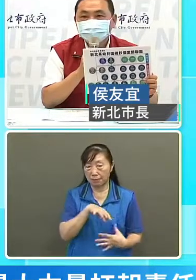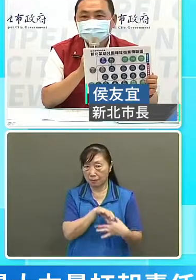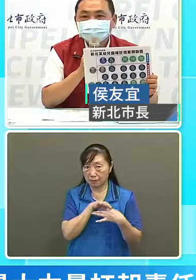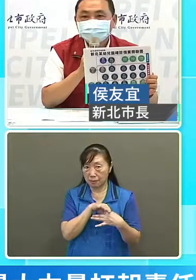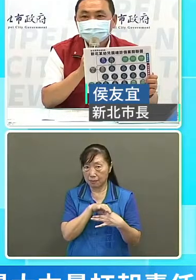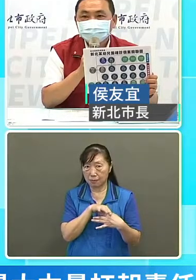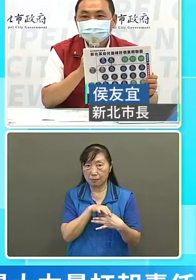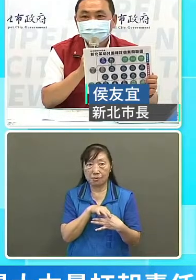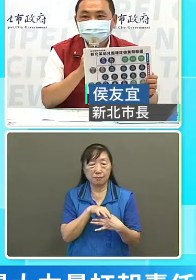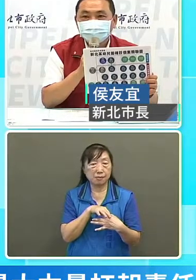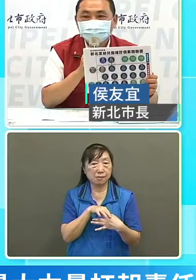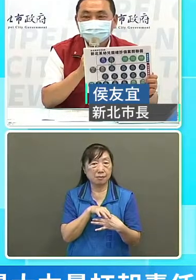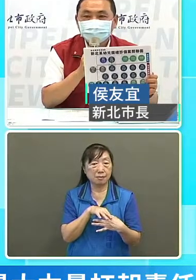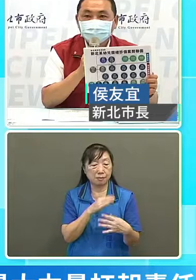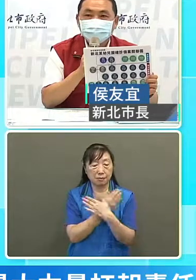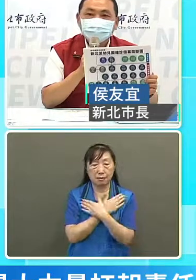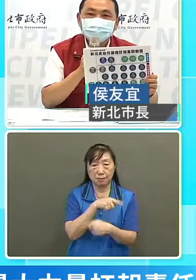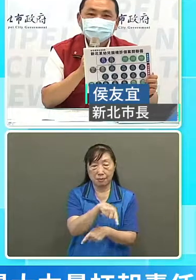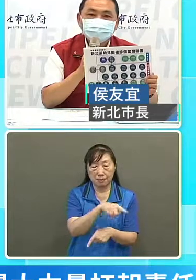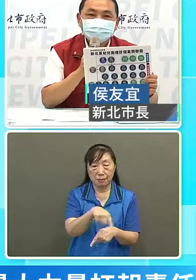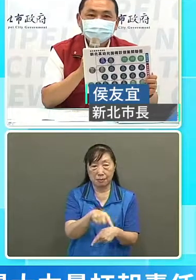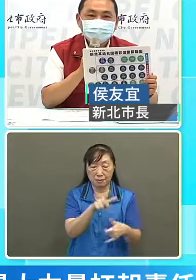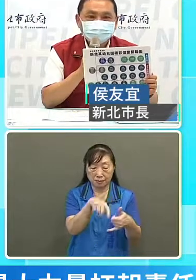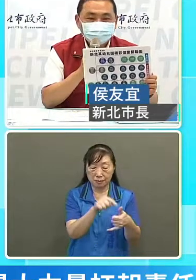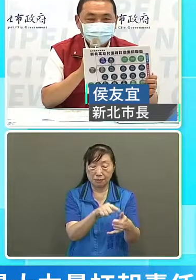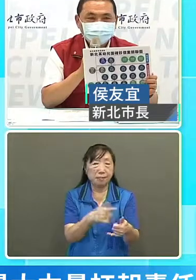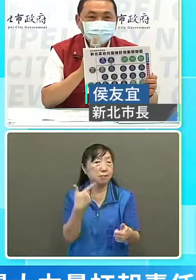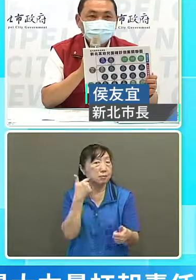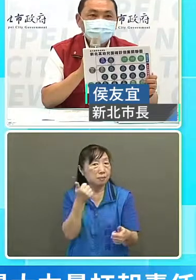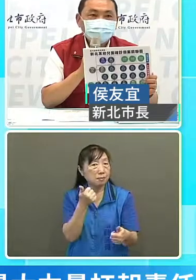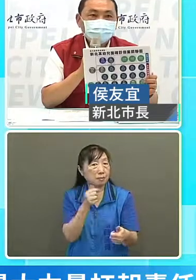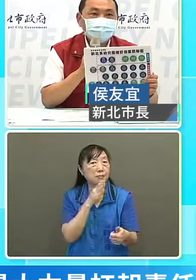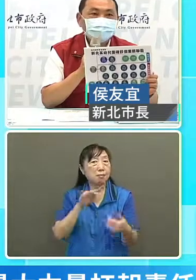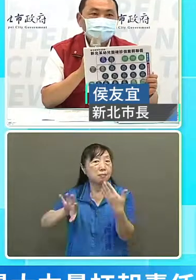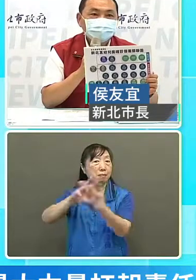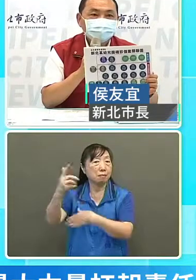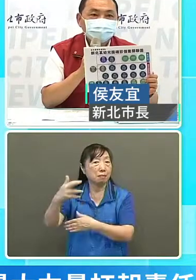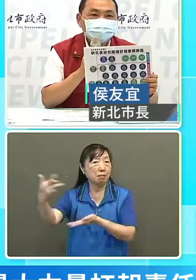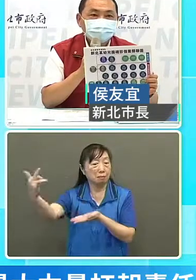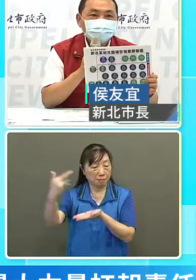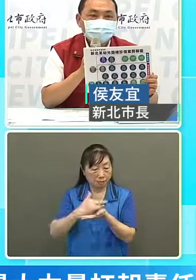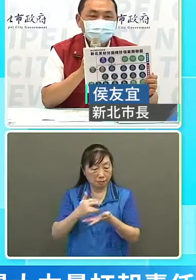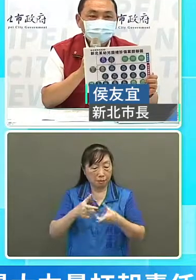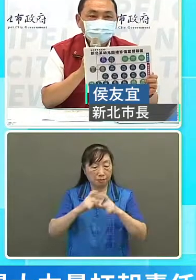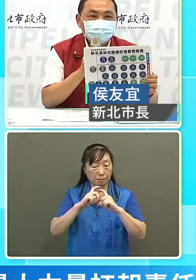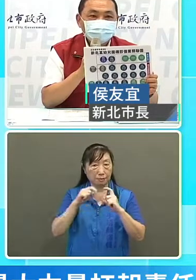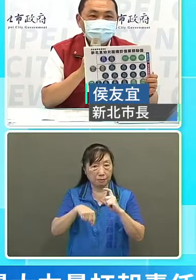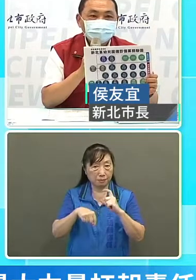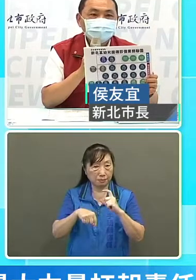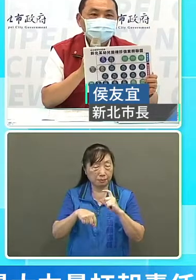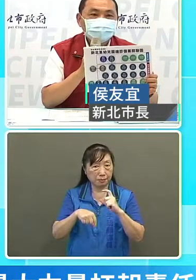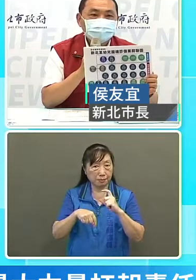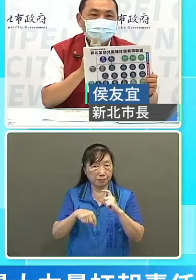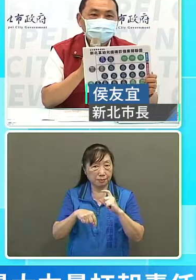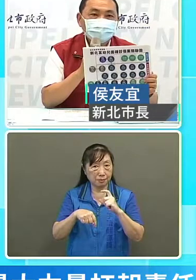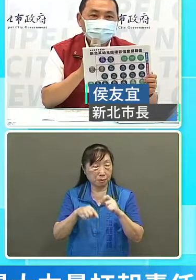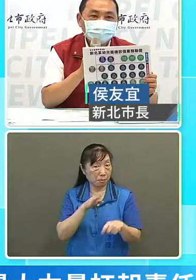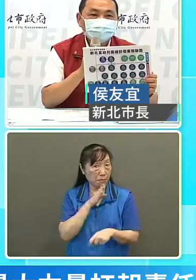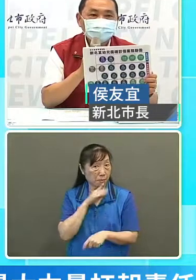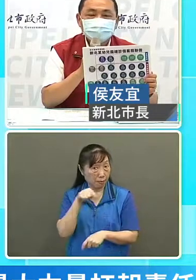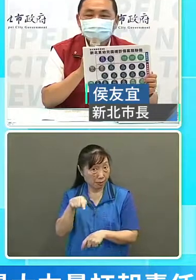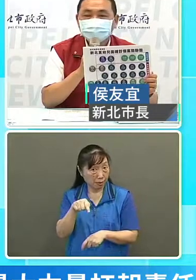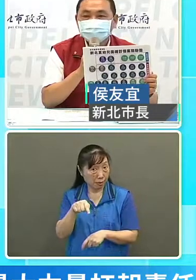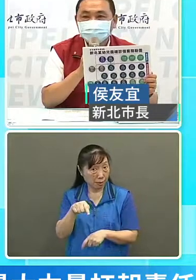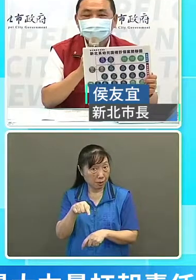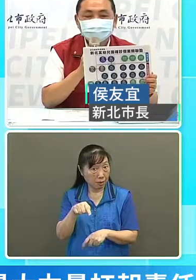心幼儿园的爸爸从境外回来会不会是感染源